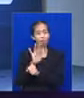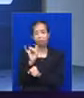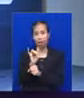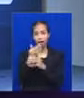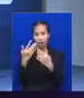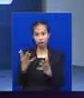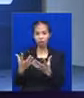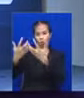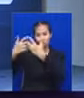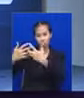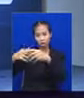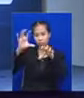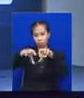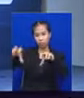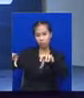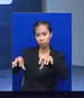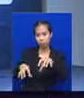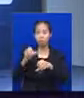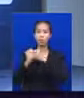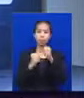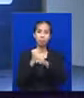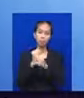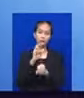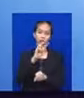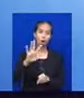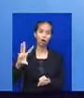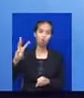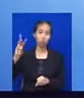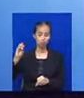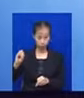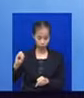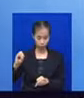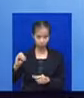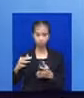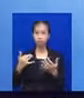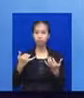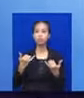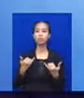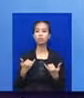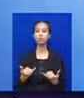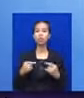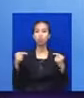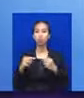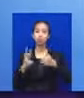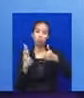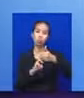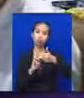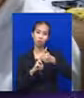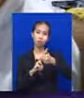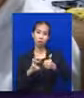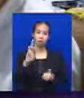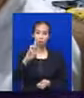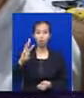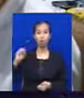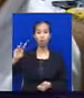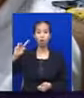ไปยังกลุ่มอุตสาหกรรมอื่นๆภายในปี2560นายพันศักดิ์สิริรัชตพงศ์ผู้ช่วยรัฐมนตรีประจำกระ